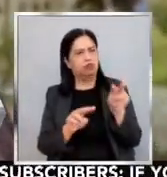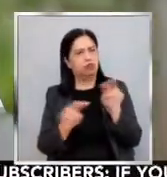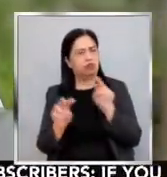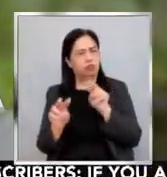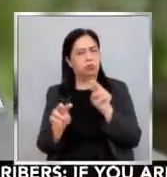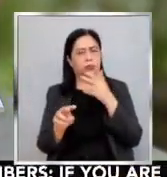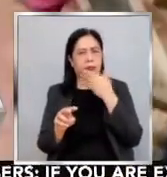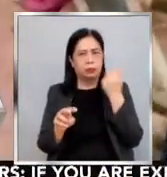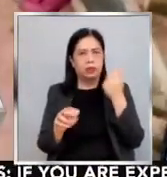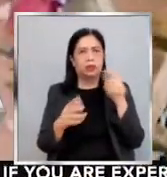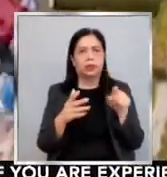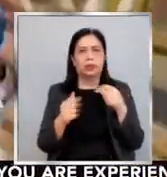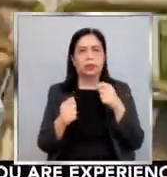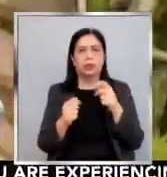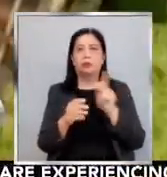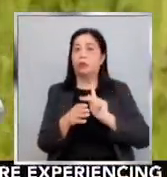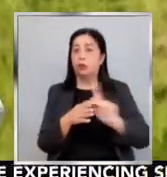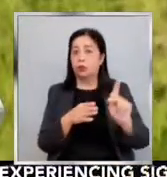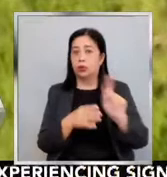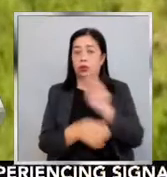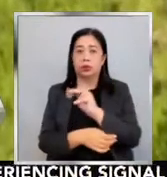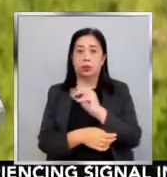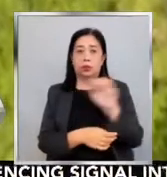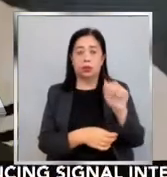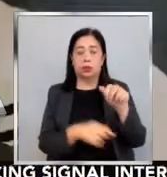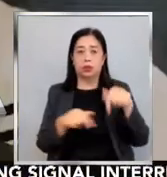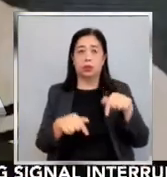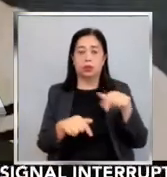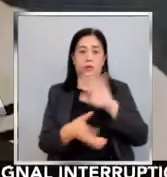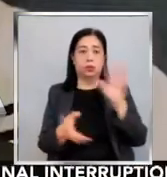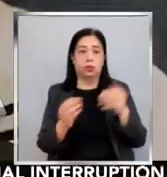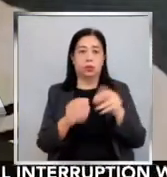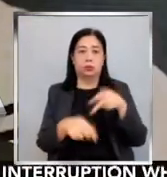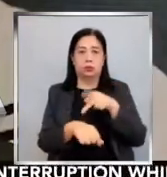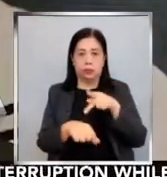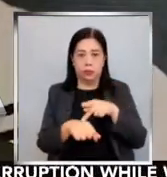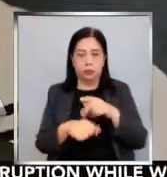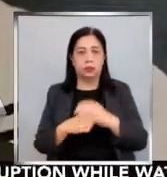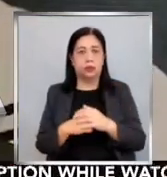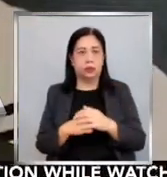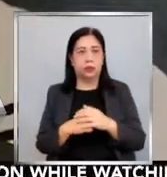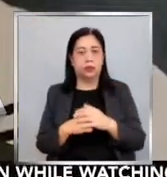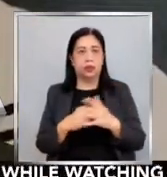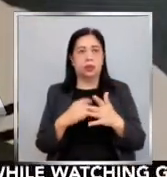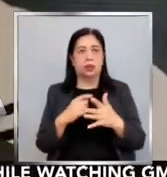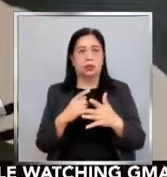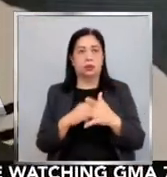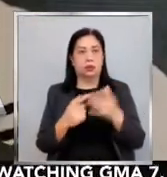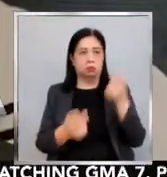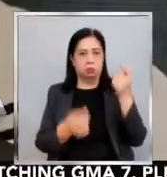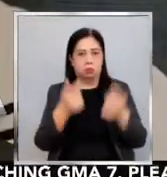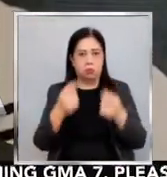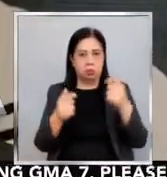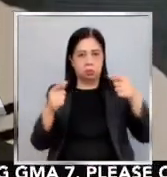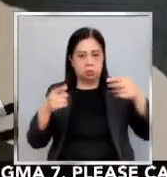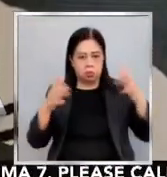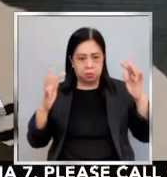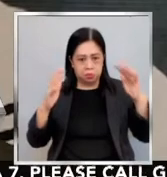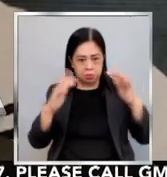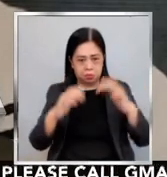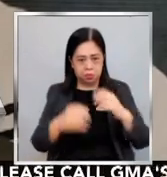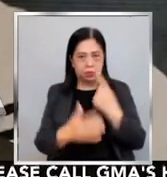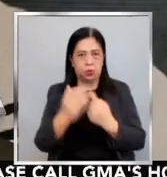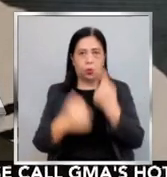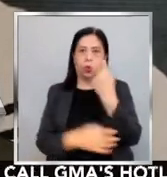best na mga professional martial artist natin sa buong Pilipinas. At mag-eliminate ito hanggang isa na lang yung